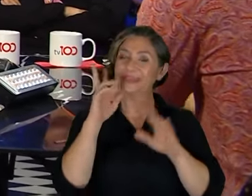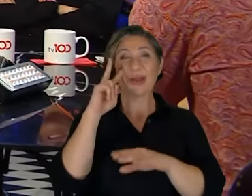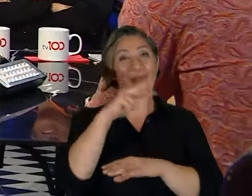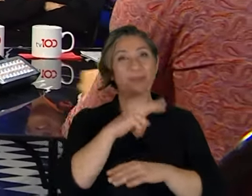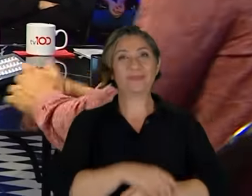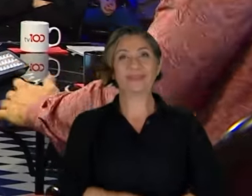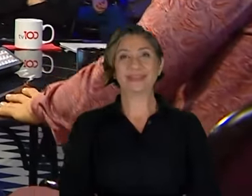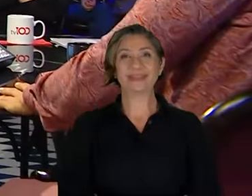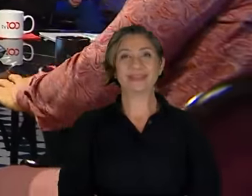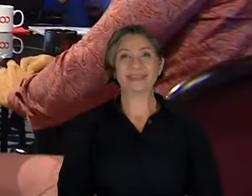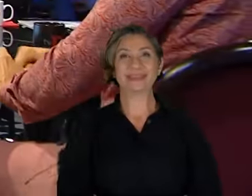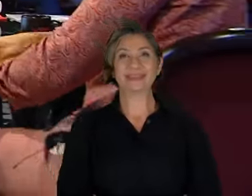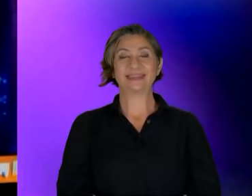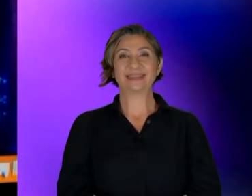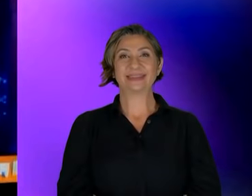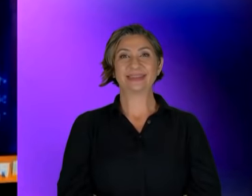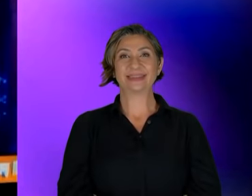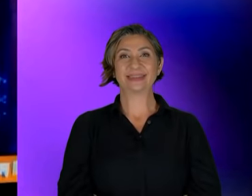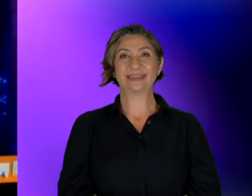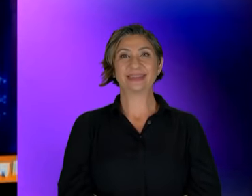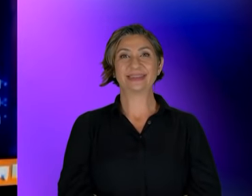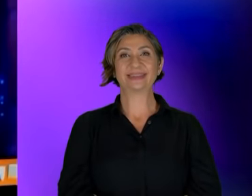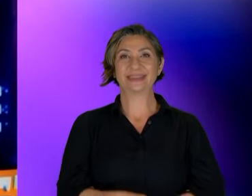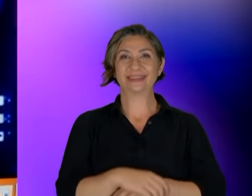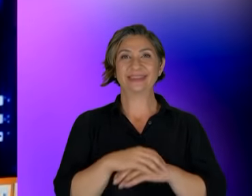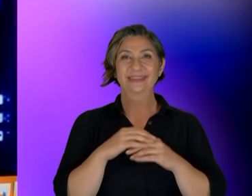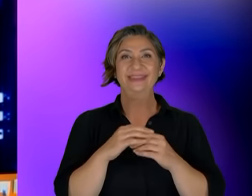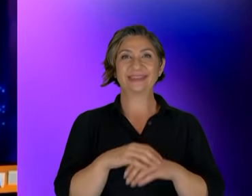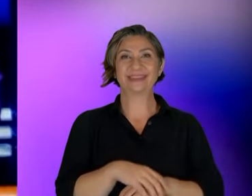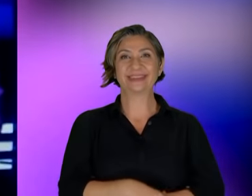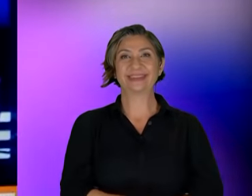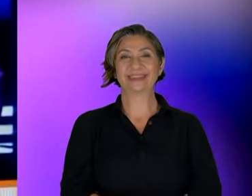görelim. O mu acaba? Evet.